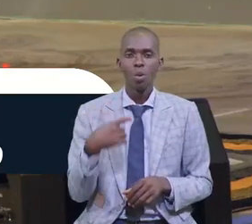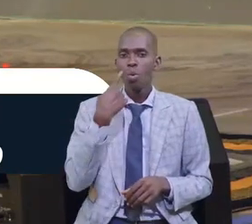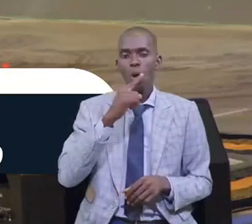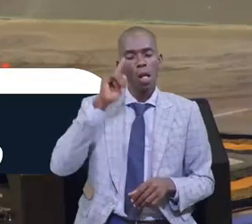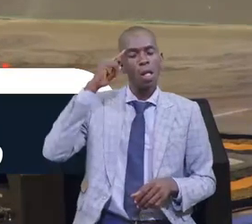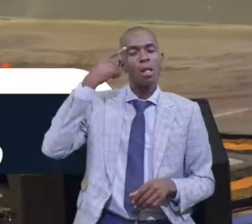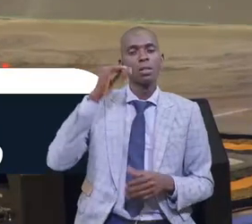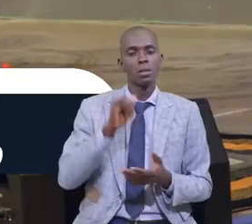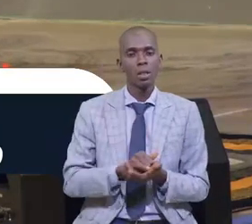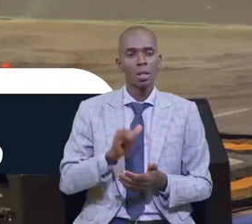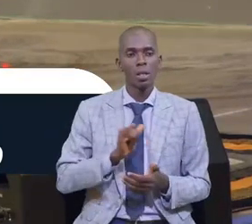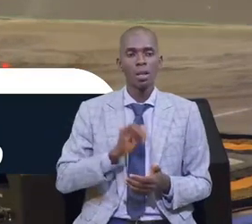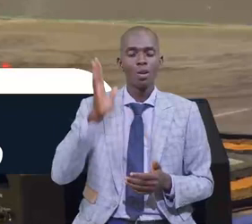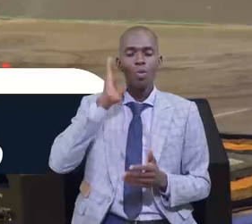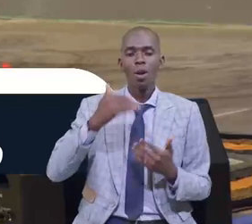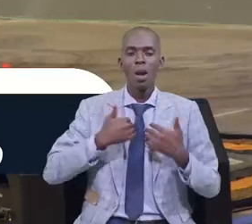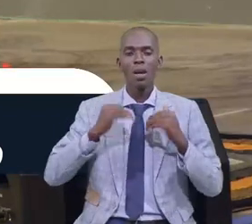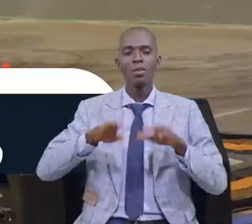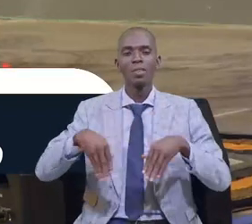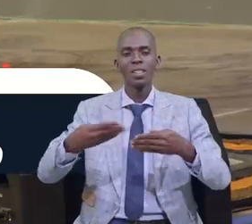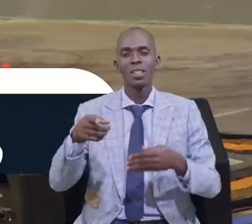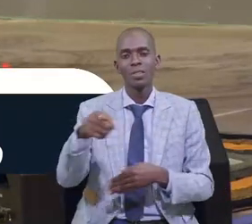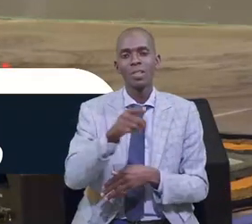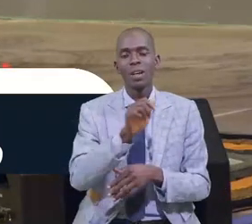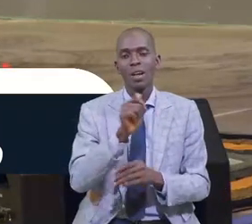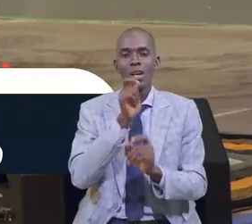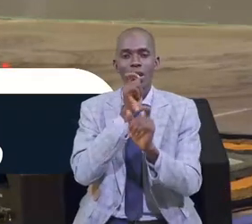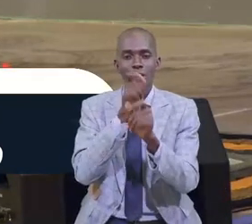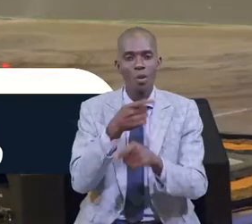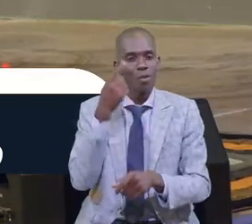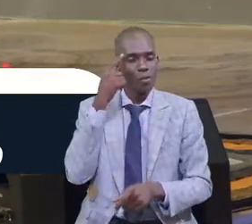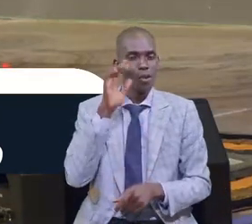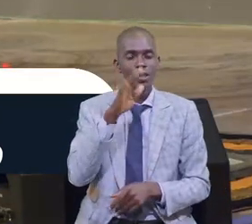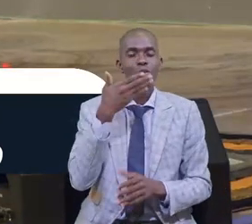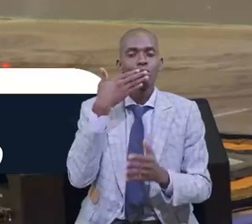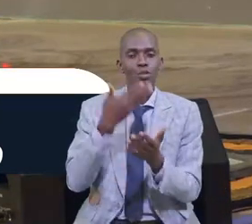le salaire de son message.